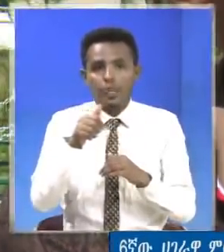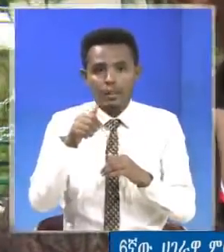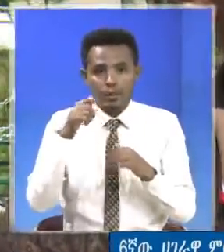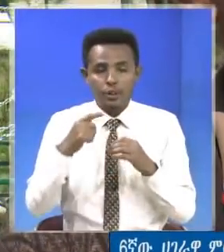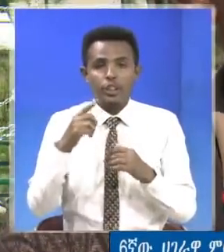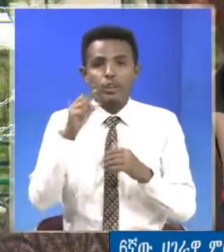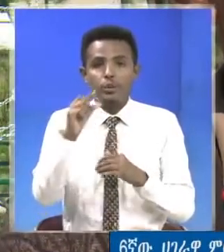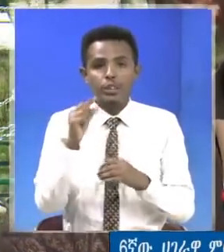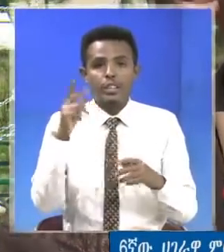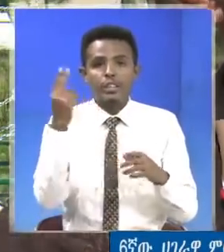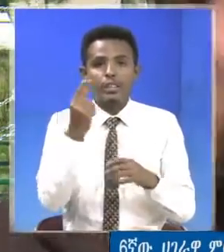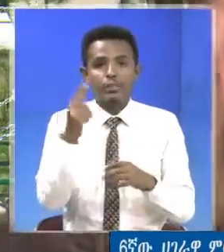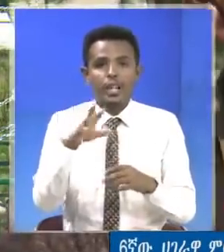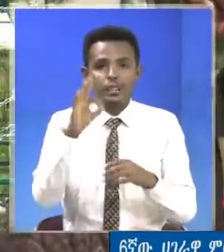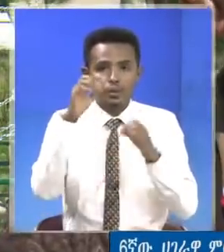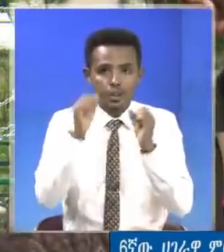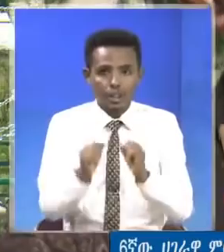ጥቅም ሊያገኙ ይችላሉ፣ ግን